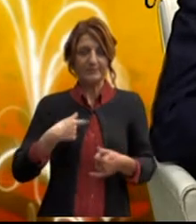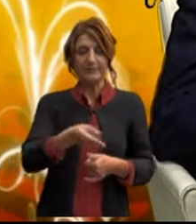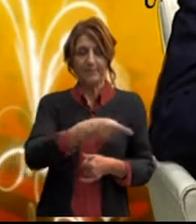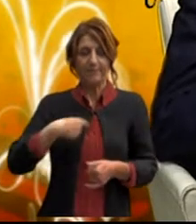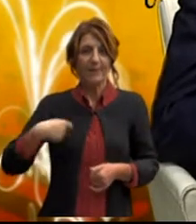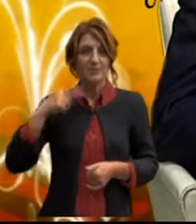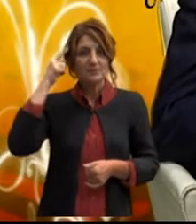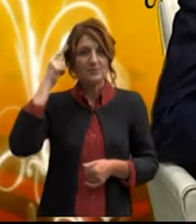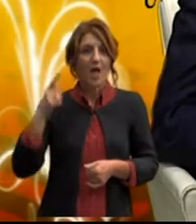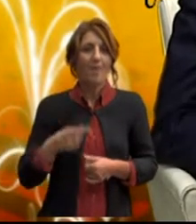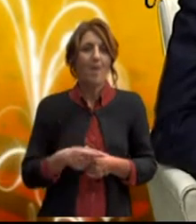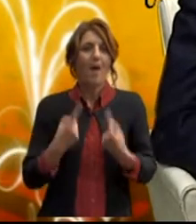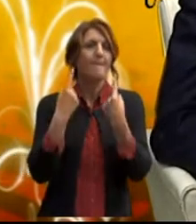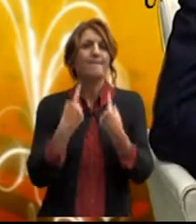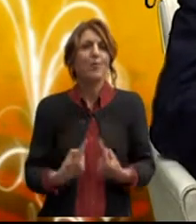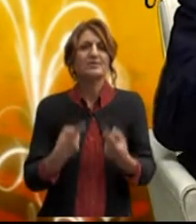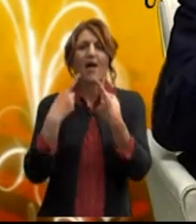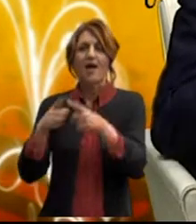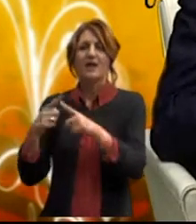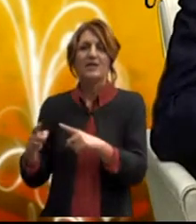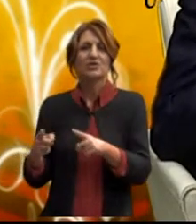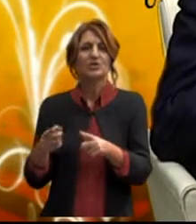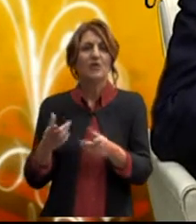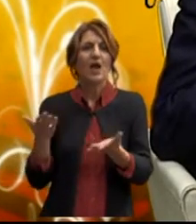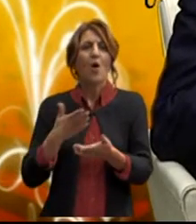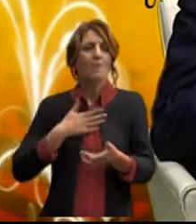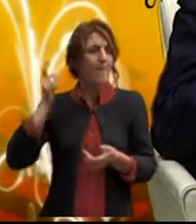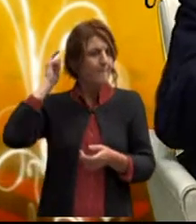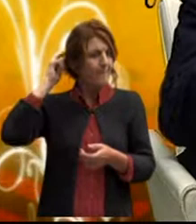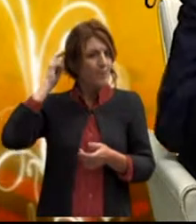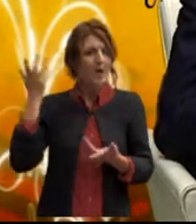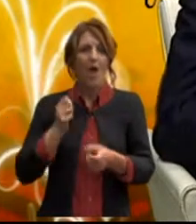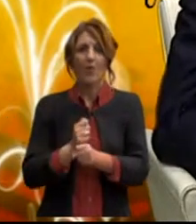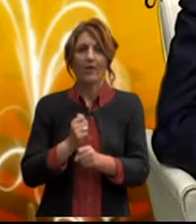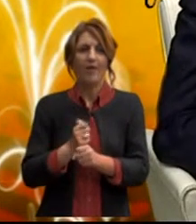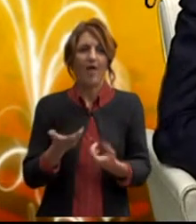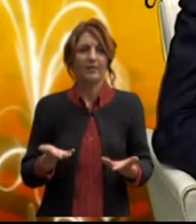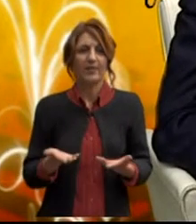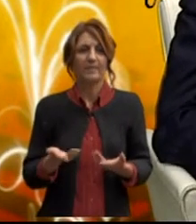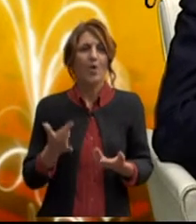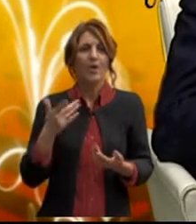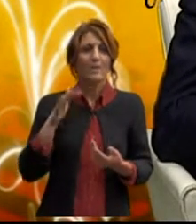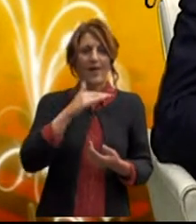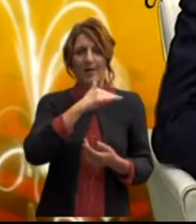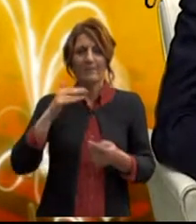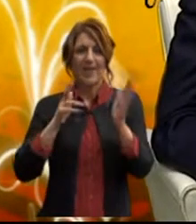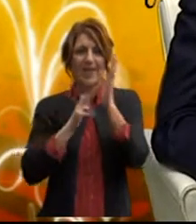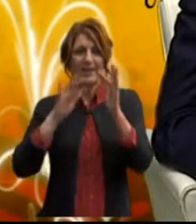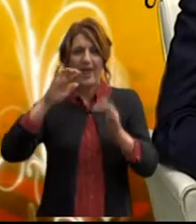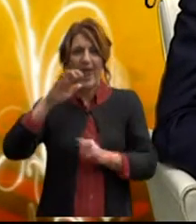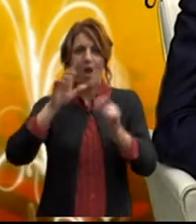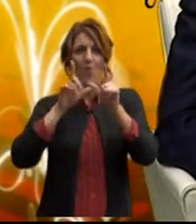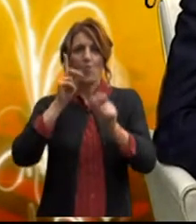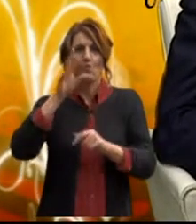da postoje različite varijacije kako naš mozak funkcionira, recimo kakva je razina određenih neurotransmitora koji